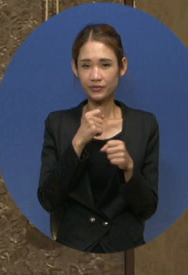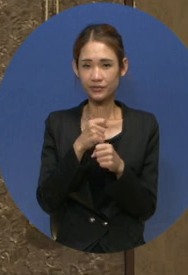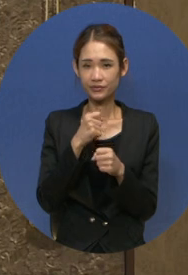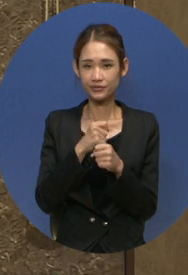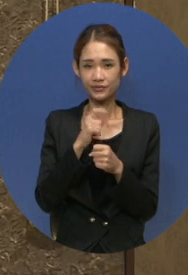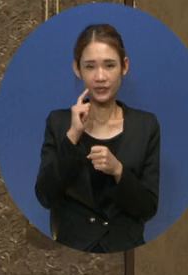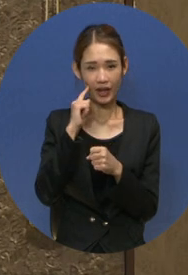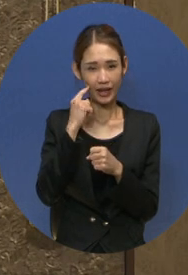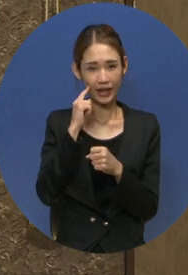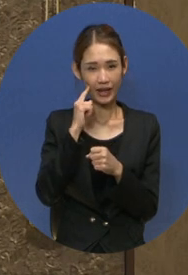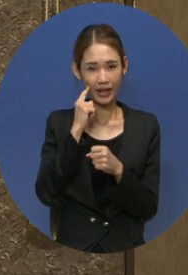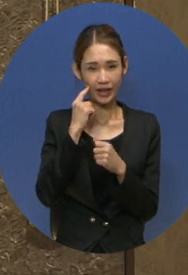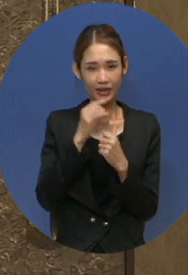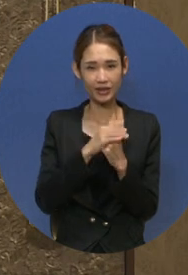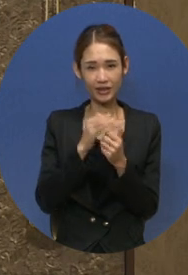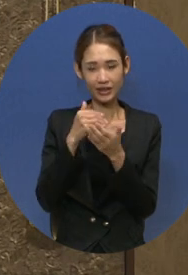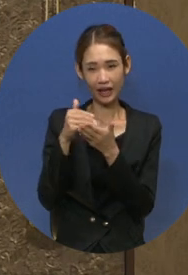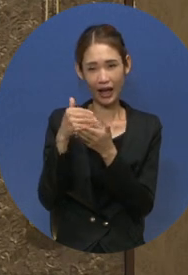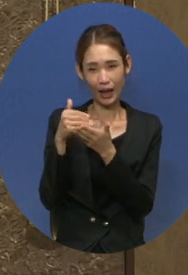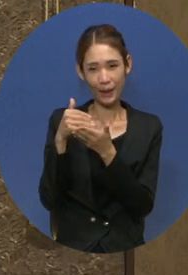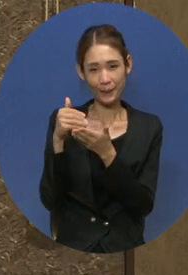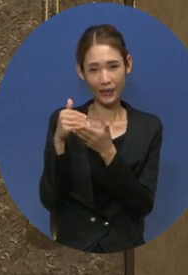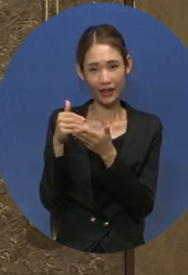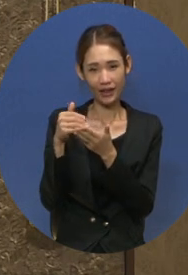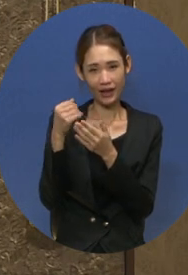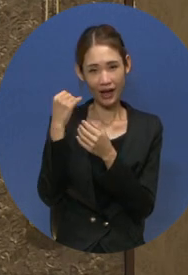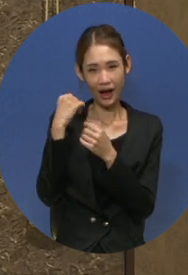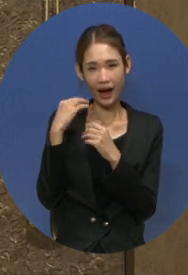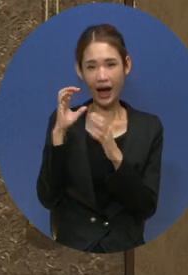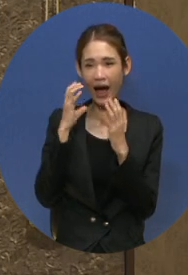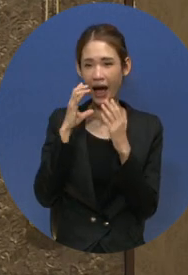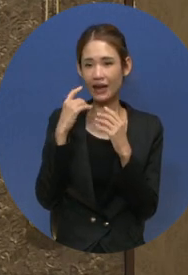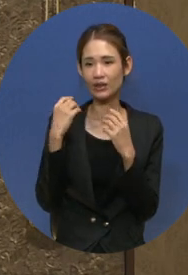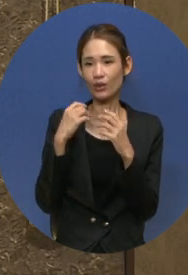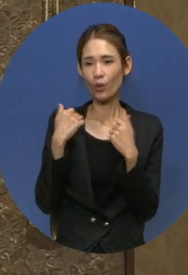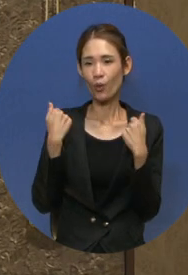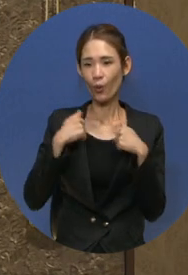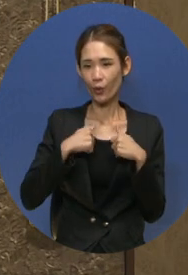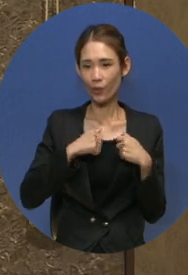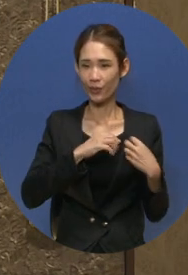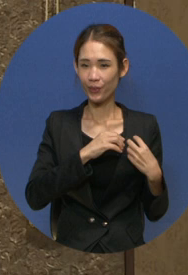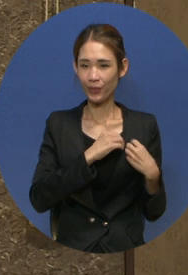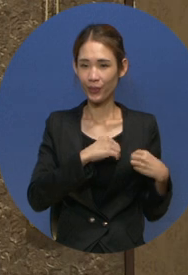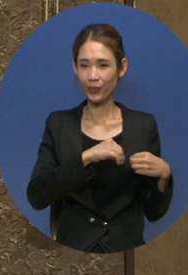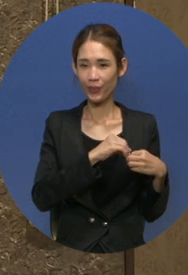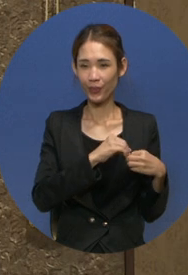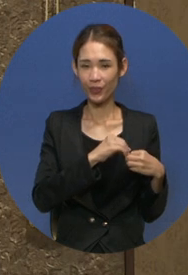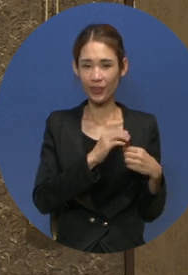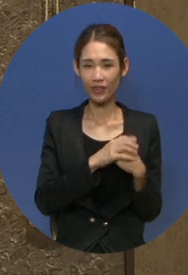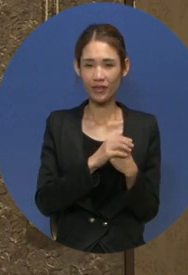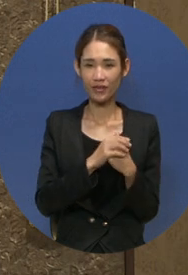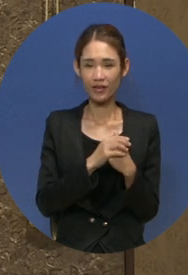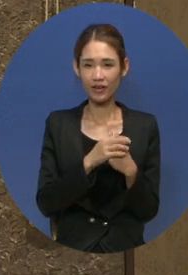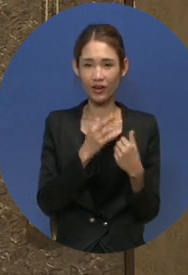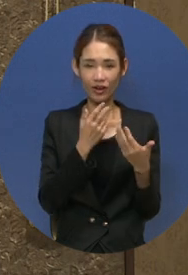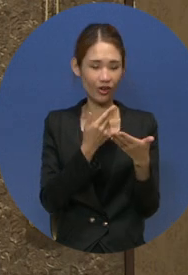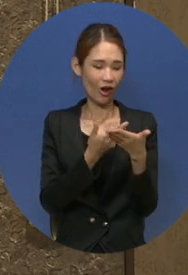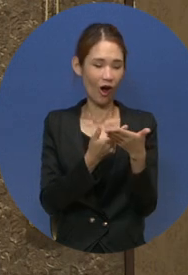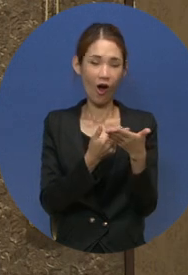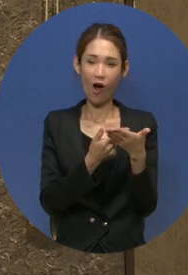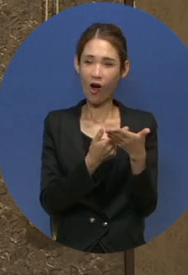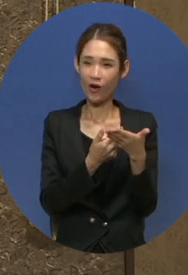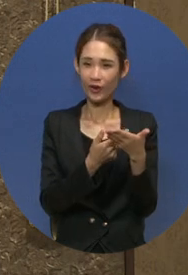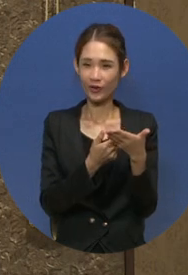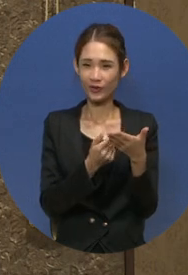이런 예쁜 드로잉 그거를 아이들 옷에다가 염 네, 이제 염 배지네요. 아니 거울이에요.